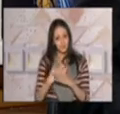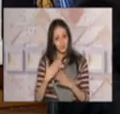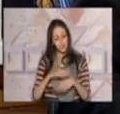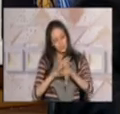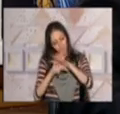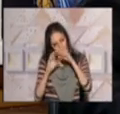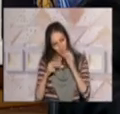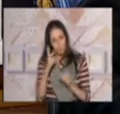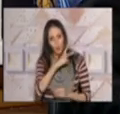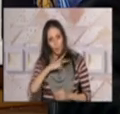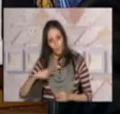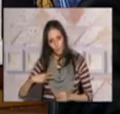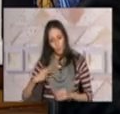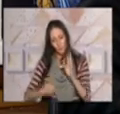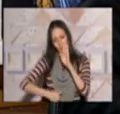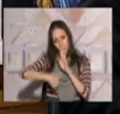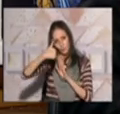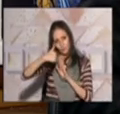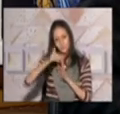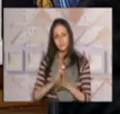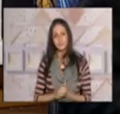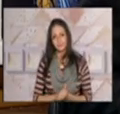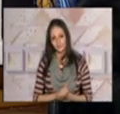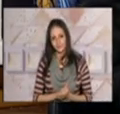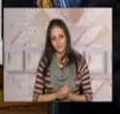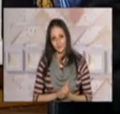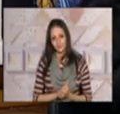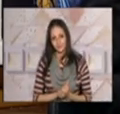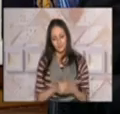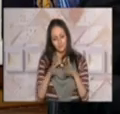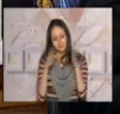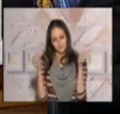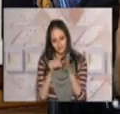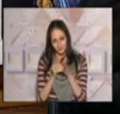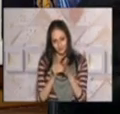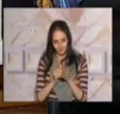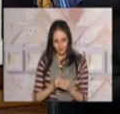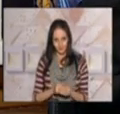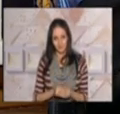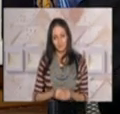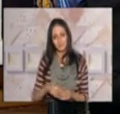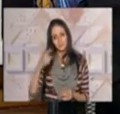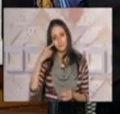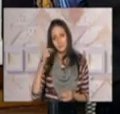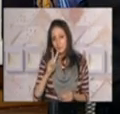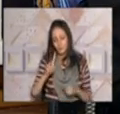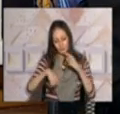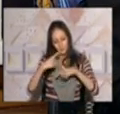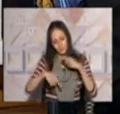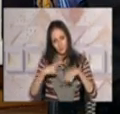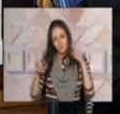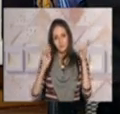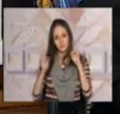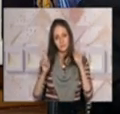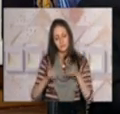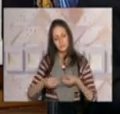كفء وفعال وتكون الحوكمة هي الأساس فيه. نبدأ تعرفنا أكتر. حضرتك ممكن تابعنا كلنا حفل توزيع الجوائز،